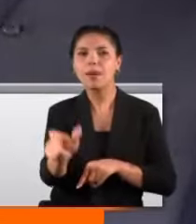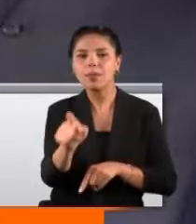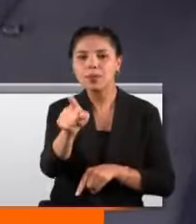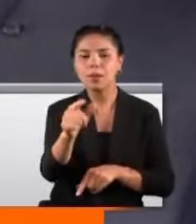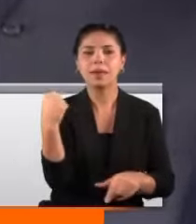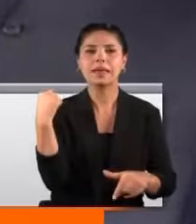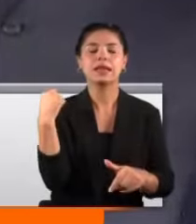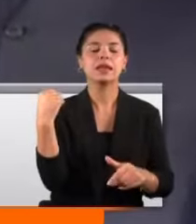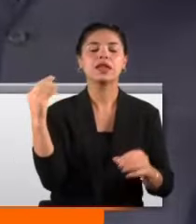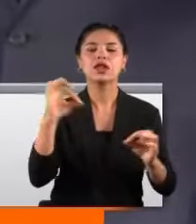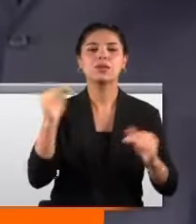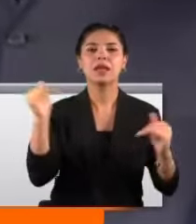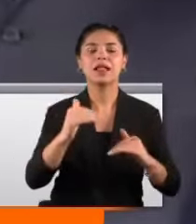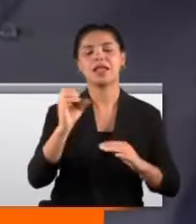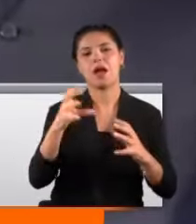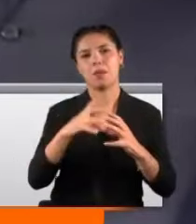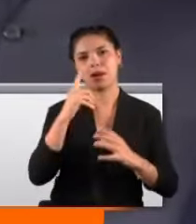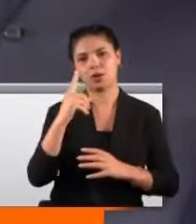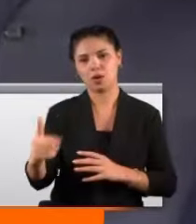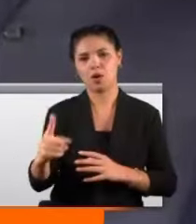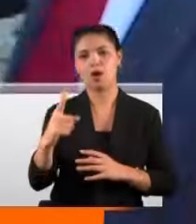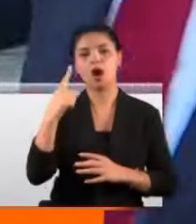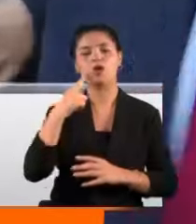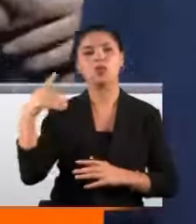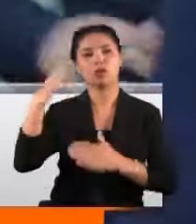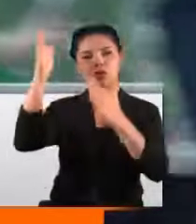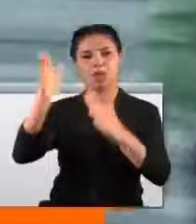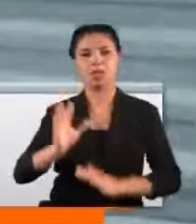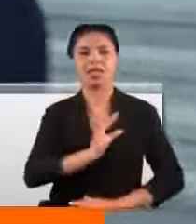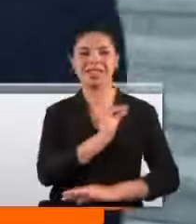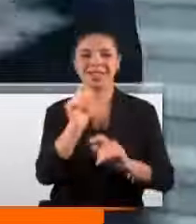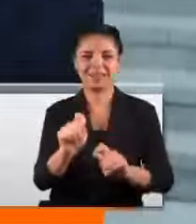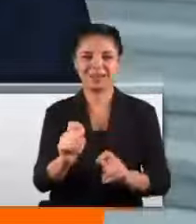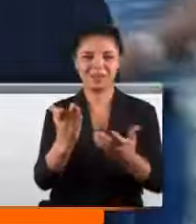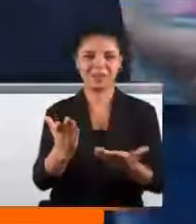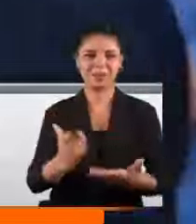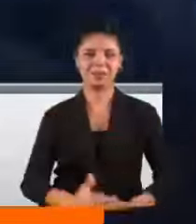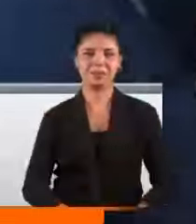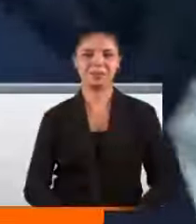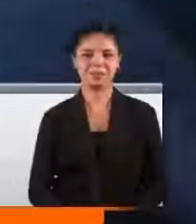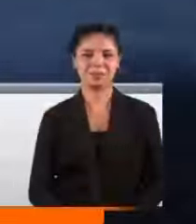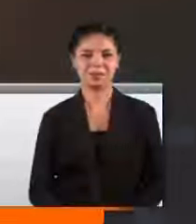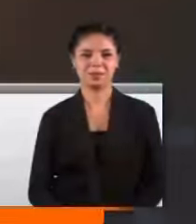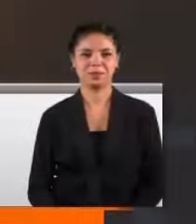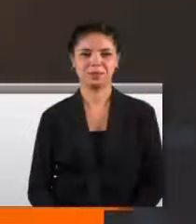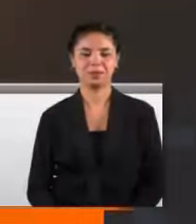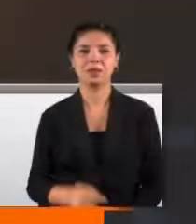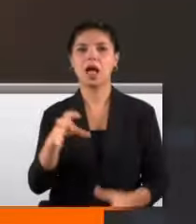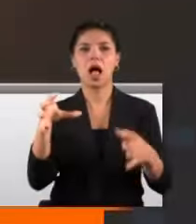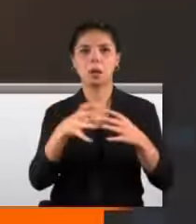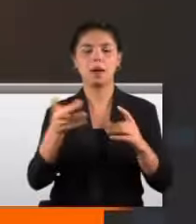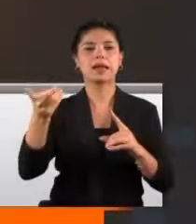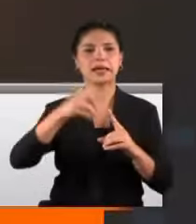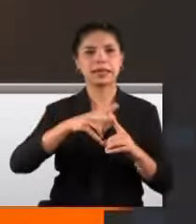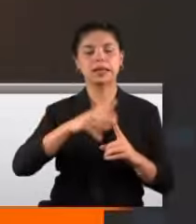yeni adresi AK Parti oldu. Rozetini Cumhurbaşkanı Erdoğan taktı. Bugün AK Parti'ye katılımınız geldi. Evet. Şu neler söyleyeceksiniz? Daha sonra. AK Parti'ye